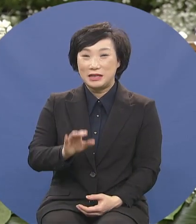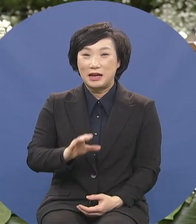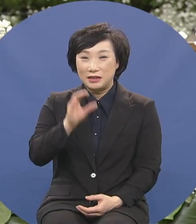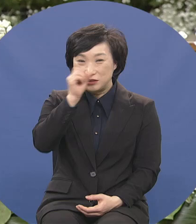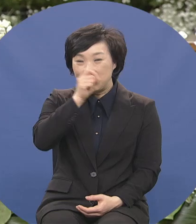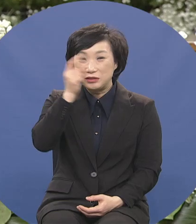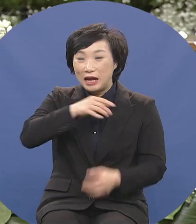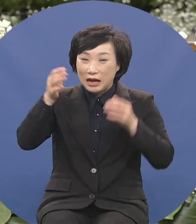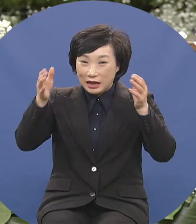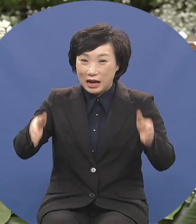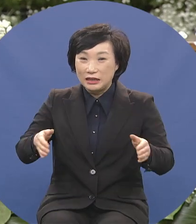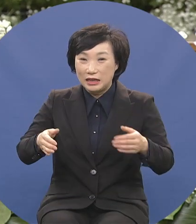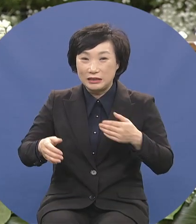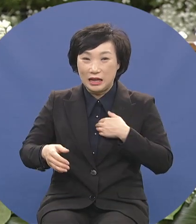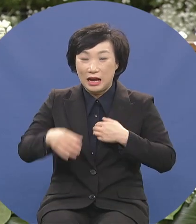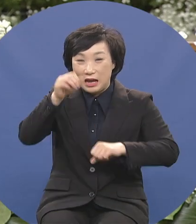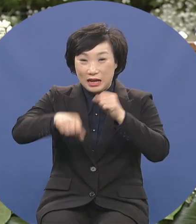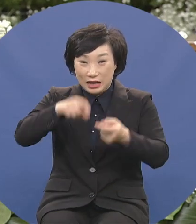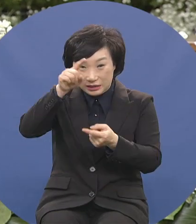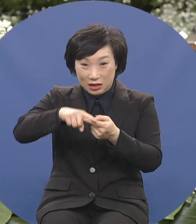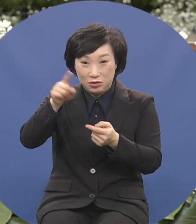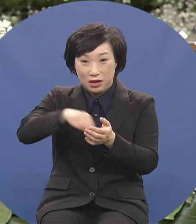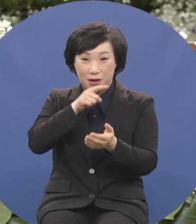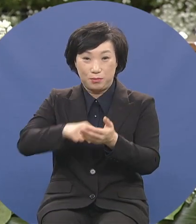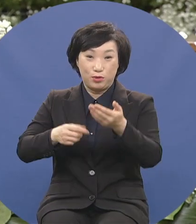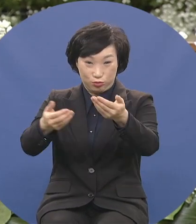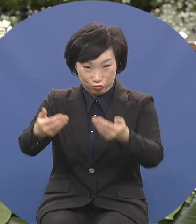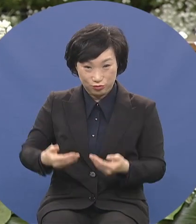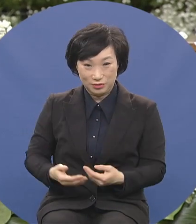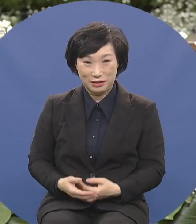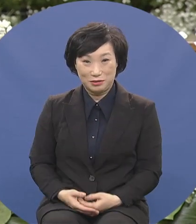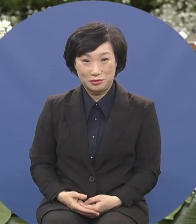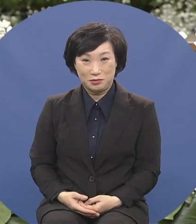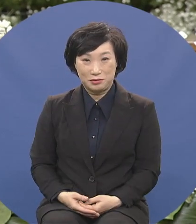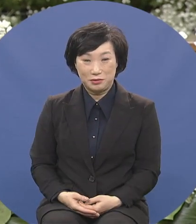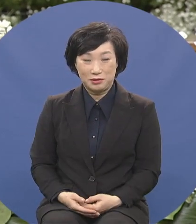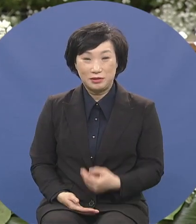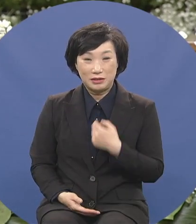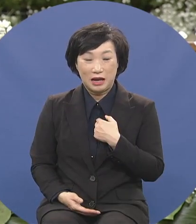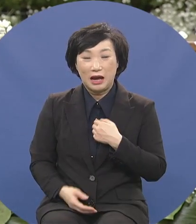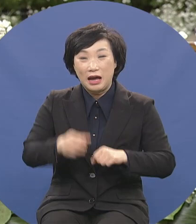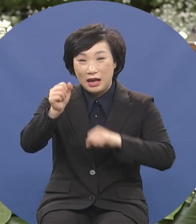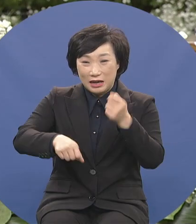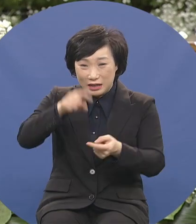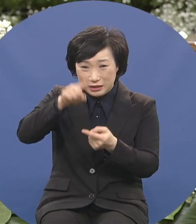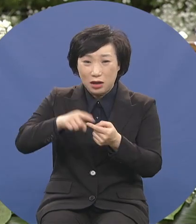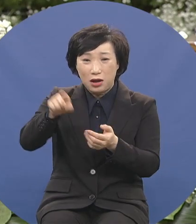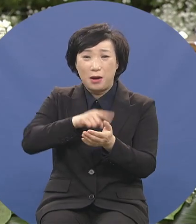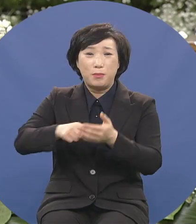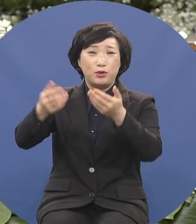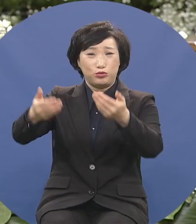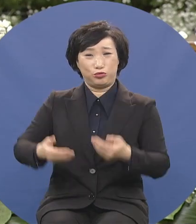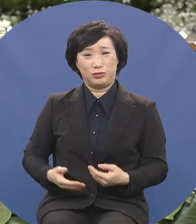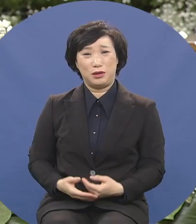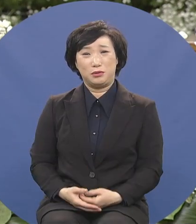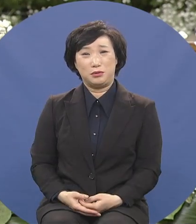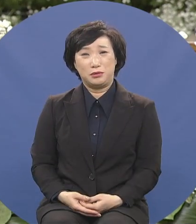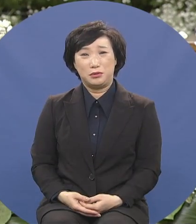선악간에 행한 대로 갚아줄게. 행한 대로 갚아줄게.